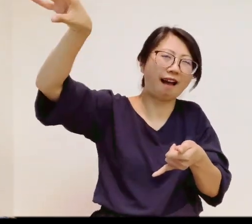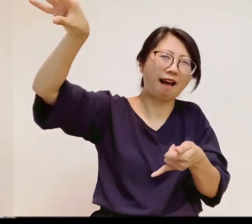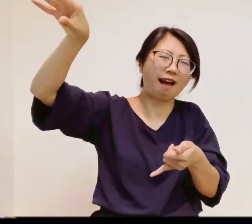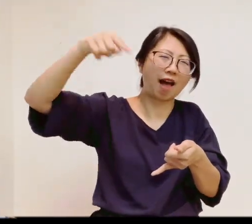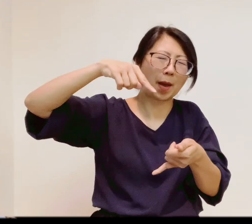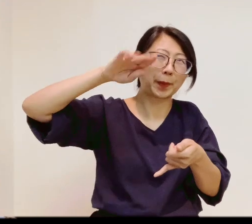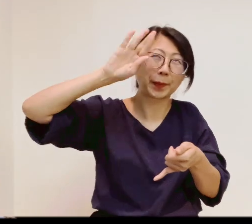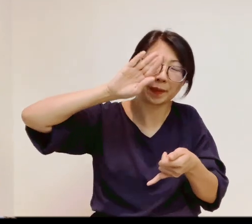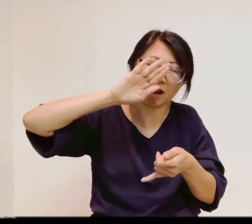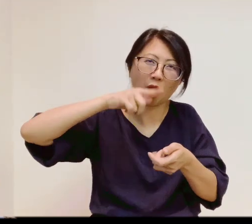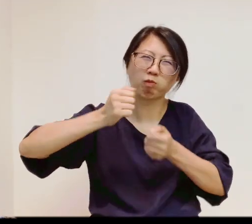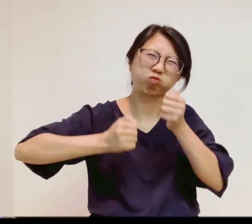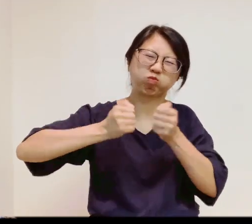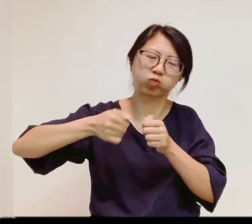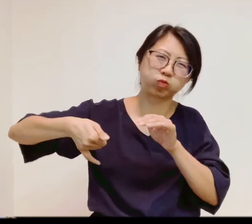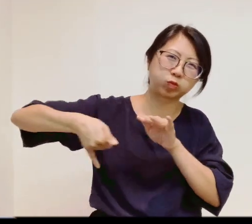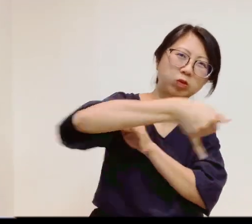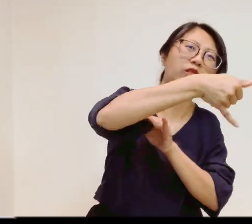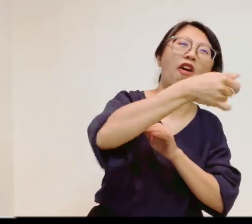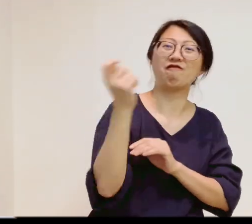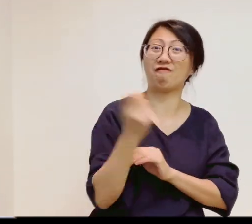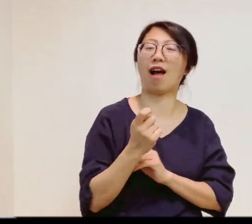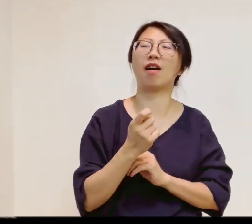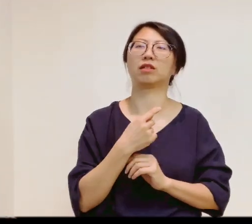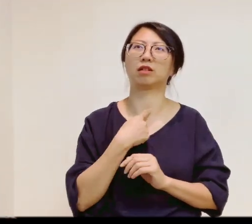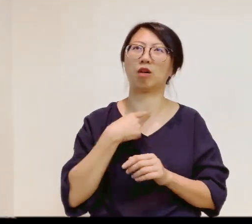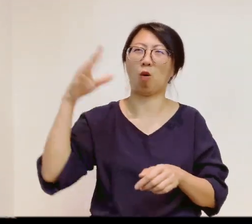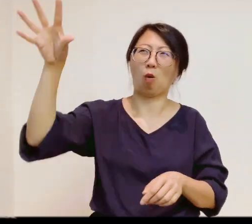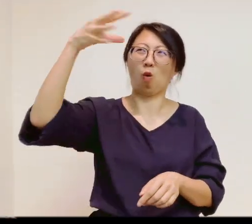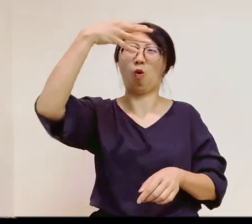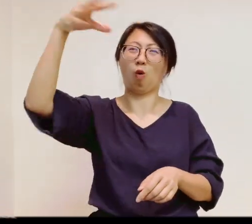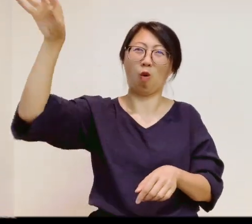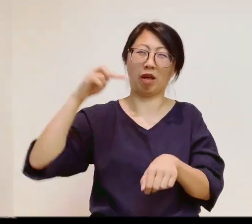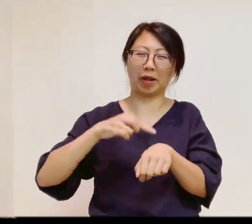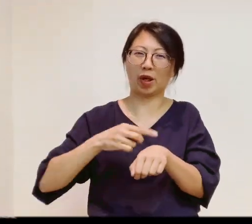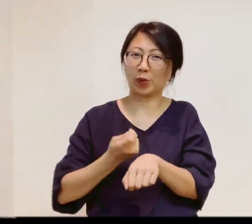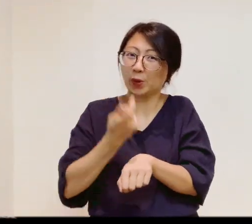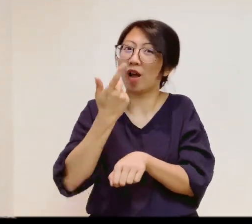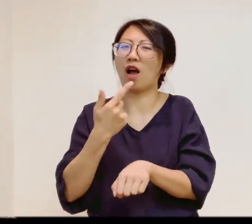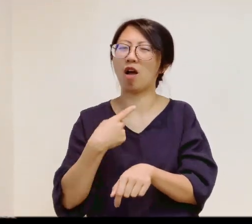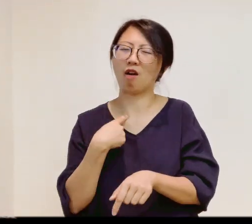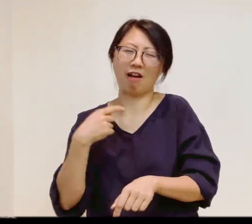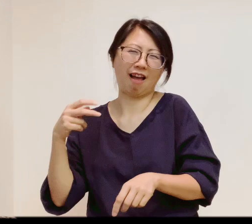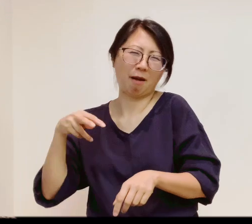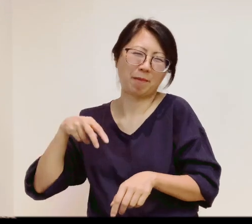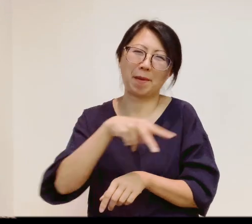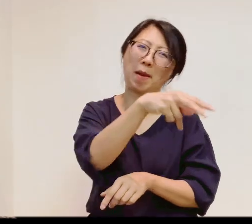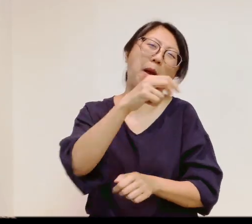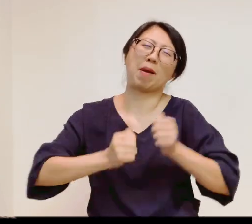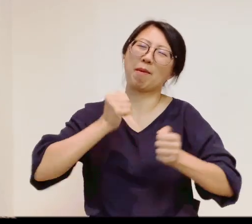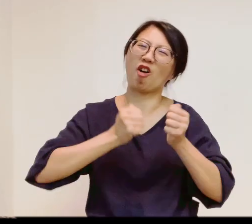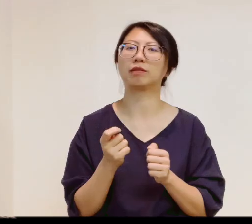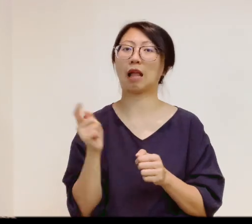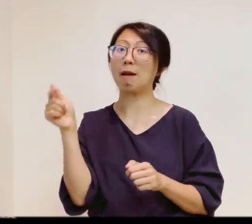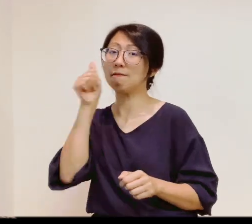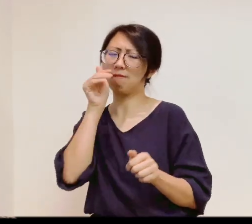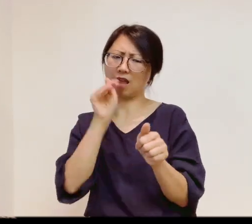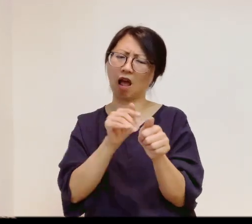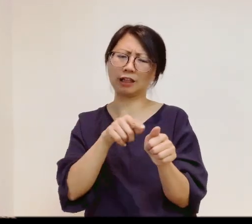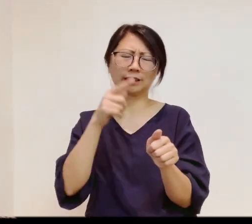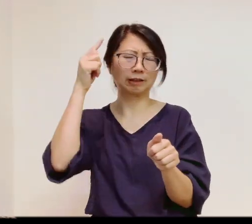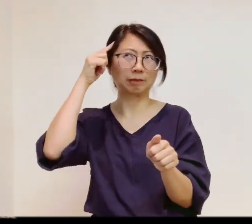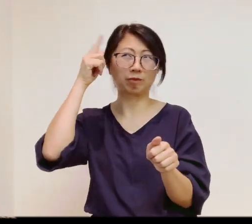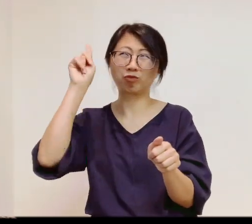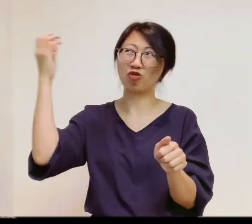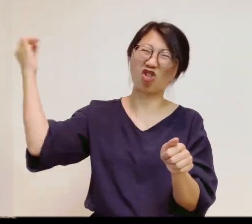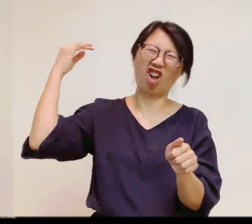未轉翻翻轉頭咧，咁短嘅時間咧，佢哋要衝過邊境。咁啊，爸爸就話：你要死命咁走，你唔好擰轉頭，邊個